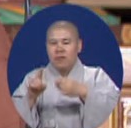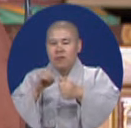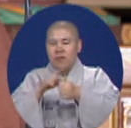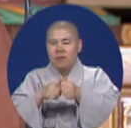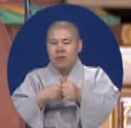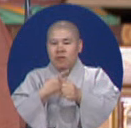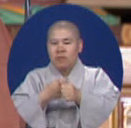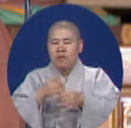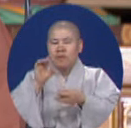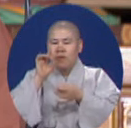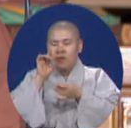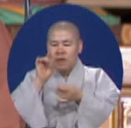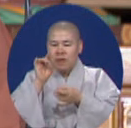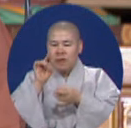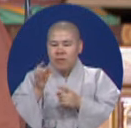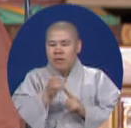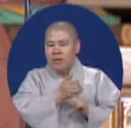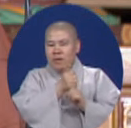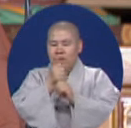나무아이미